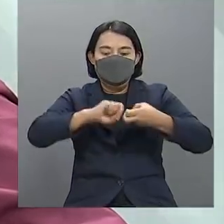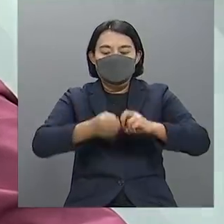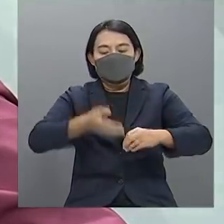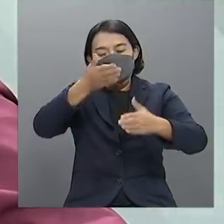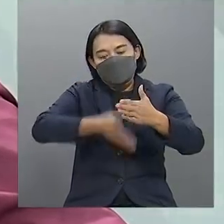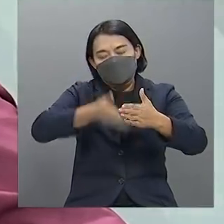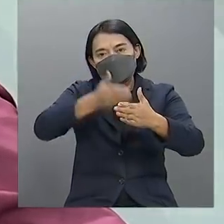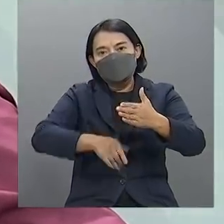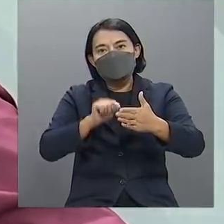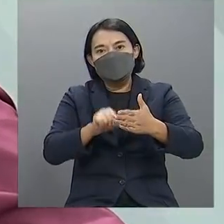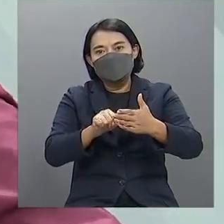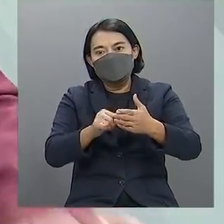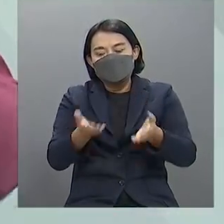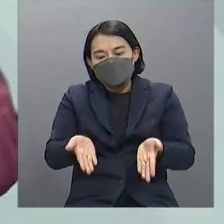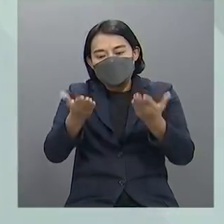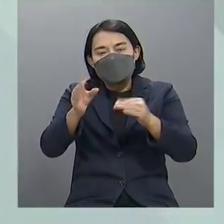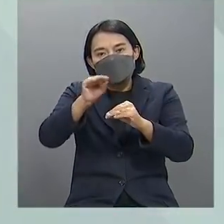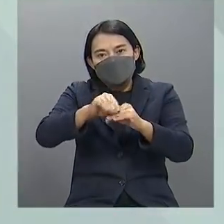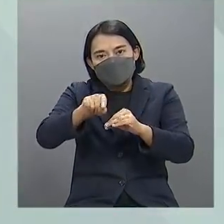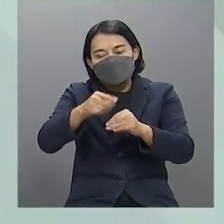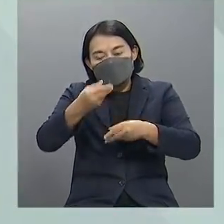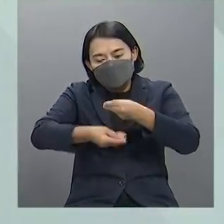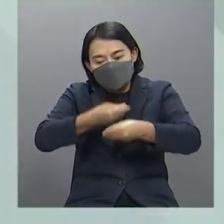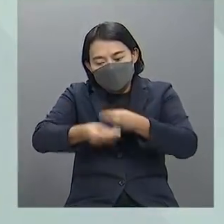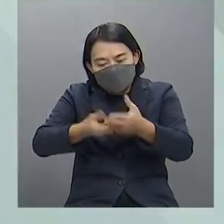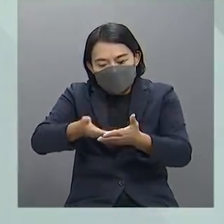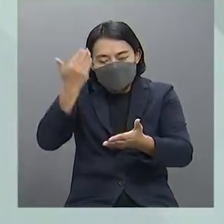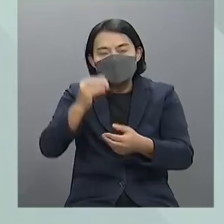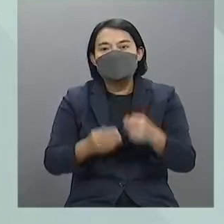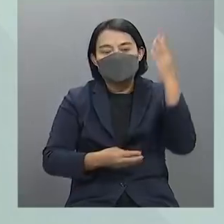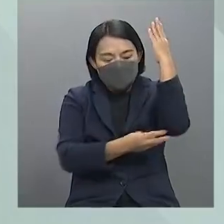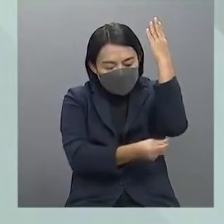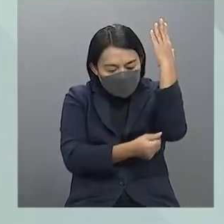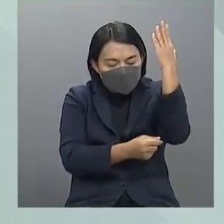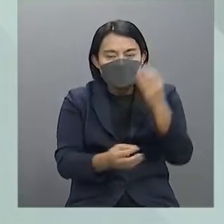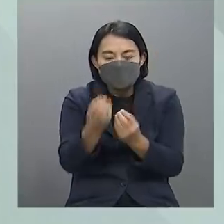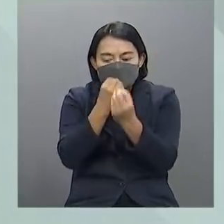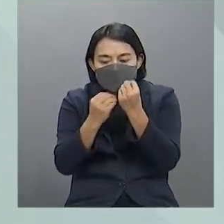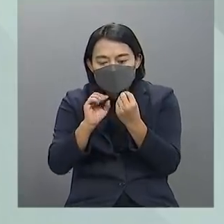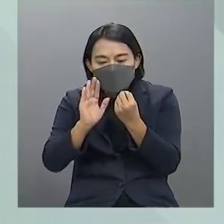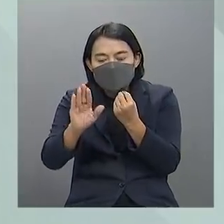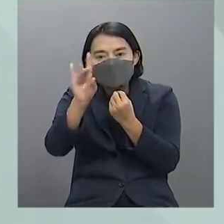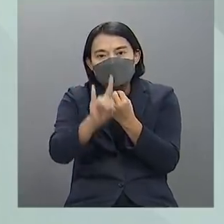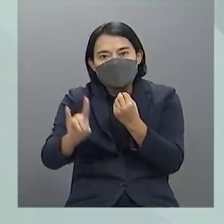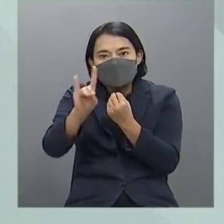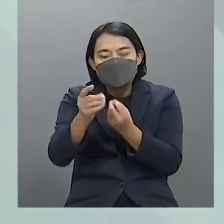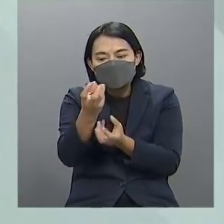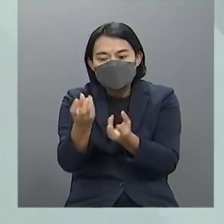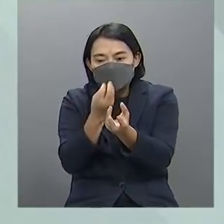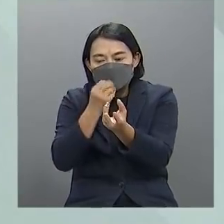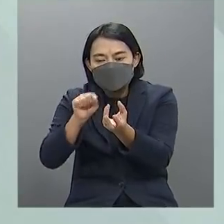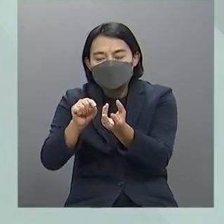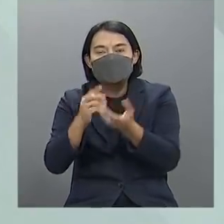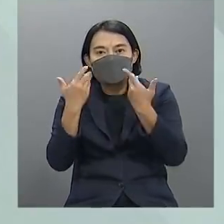ดังนั้นที่น่ากังวลตามมาอีกนั่นก็คือพอปุ๋ยพออาหารสัตว์เพิ่มสูงขึ้นที่แพงตามมาหนีไม่พ้นราคาพืช